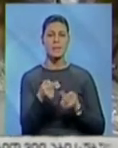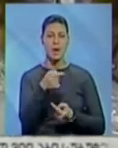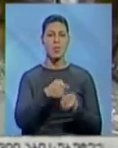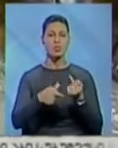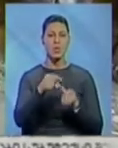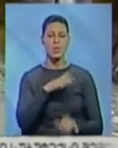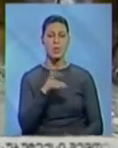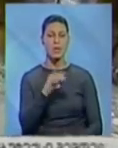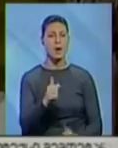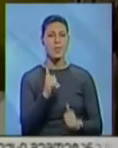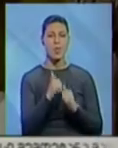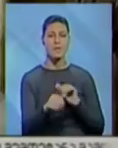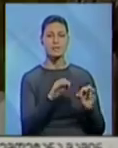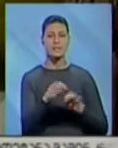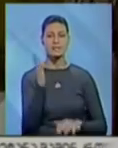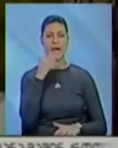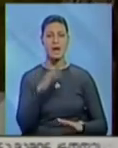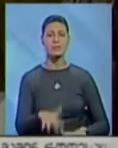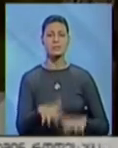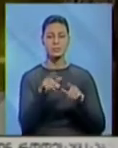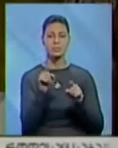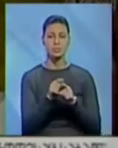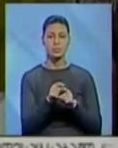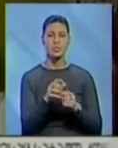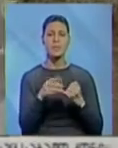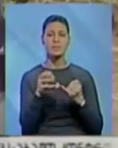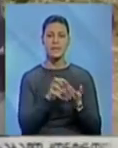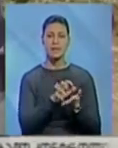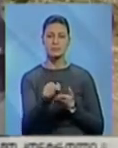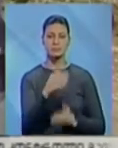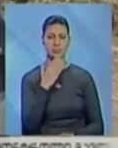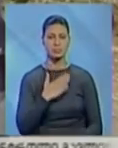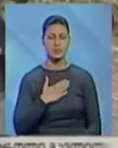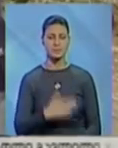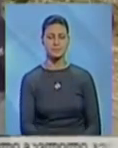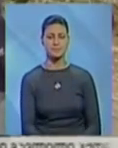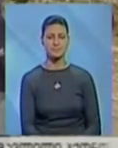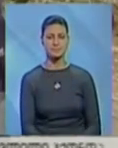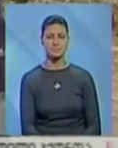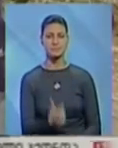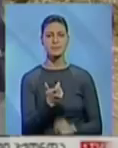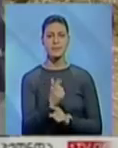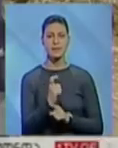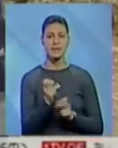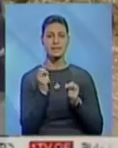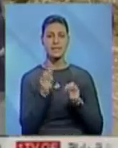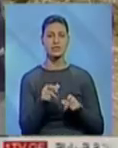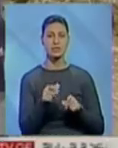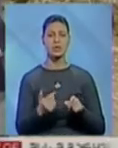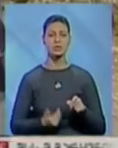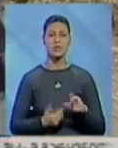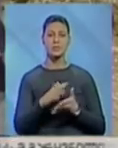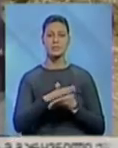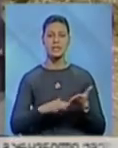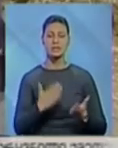ხელი. თუმცა ყოველწლიურად ადიდებული მტკვარი მასაც მოსავლის გარეშე ტოვებს. ძალიან საშიშია აქ ცხოვრების